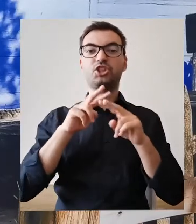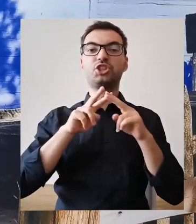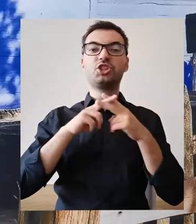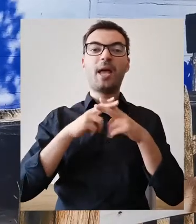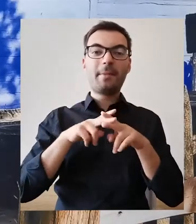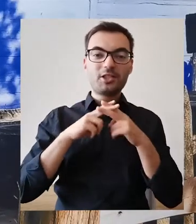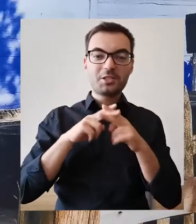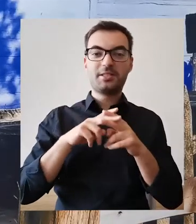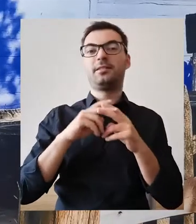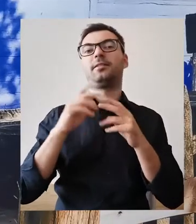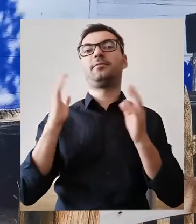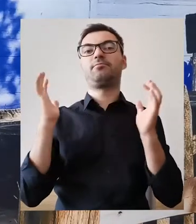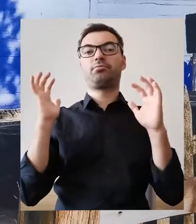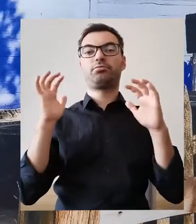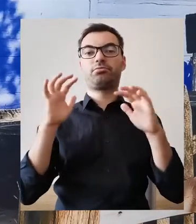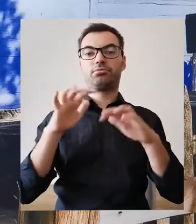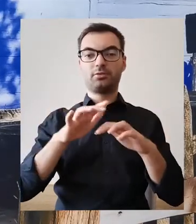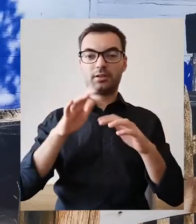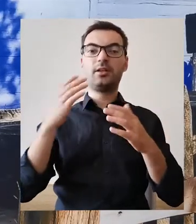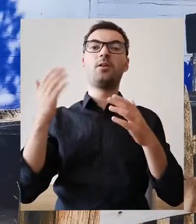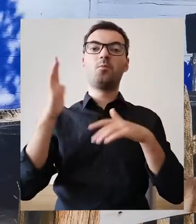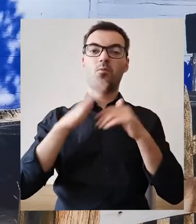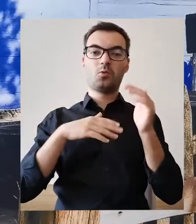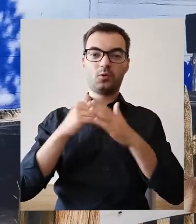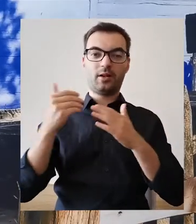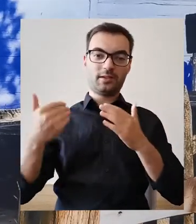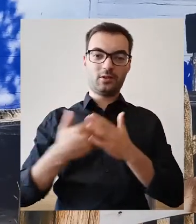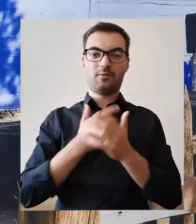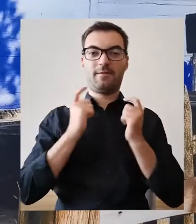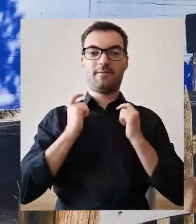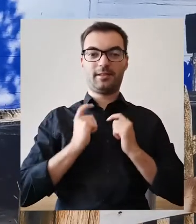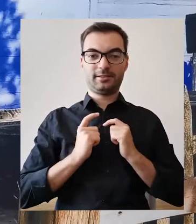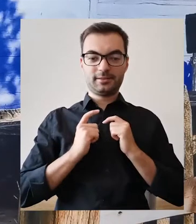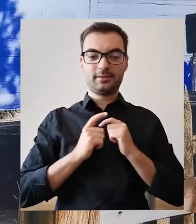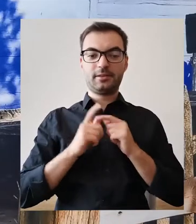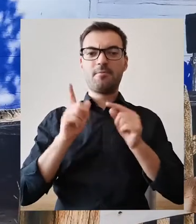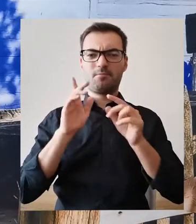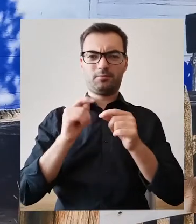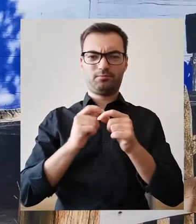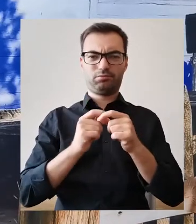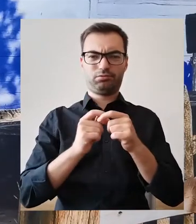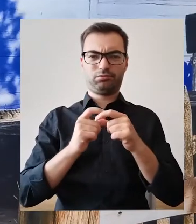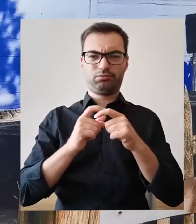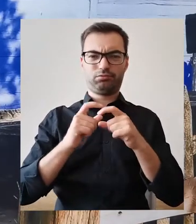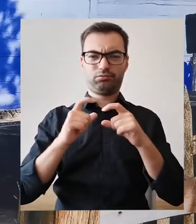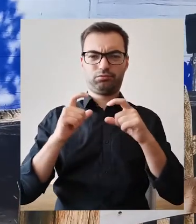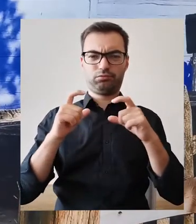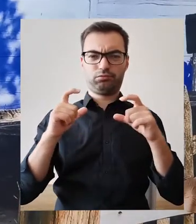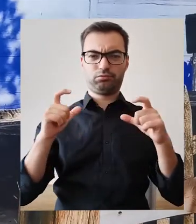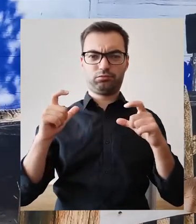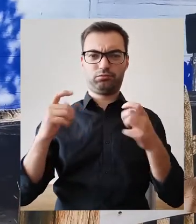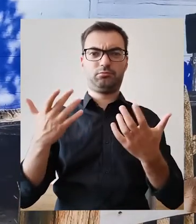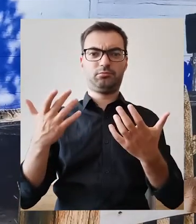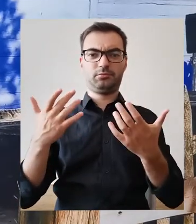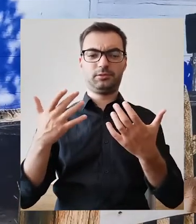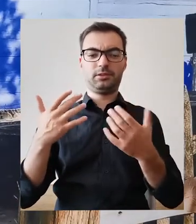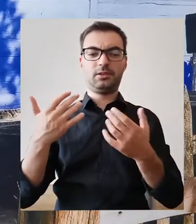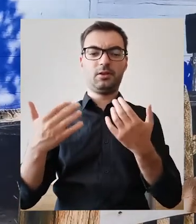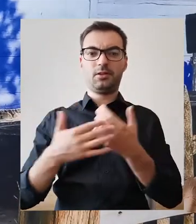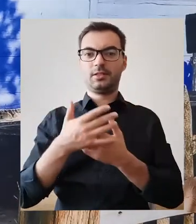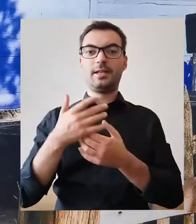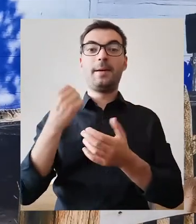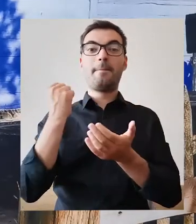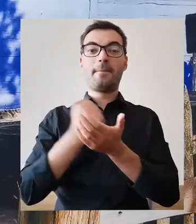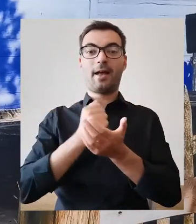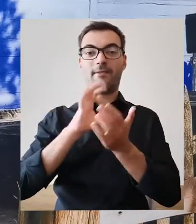i tak wkrótce powstała nowa osada która tak się rozrosła się w pewnym momencie odebrała